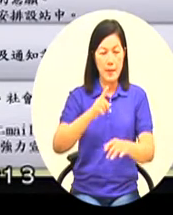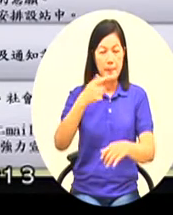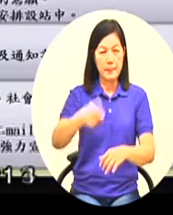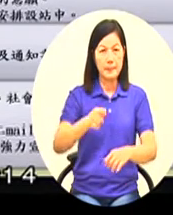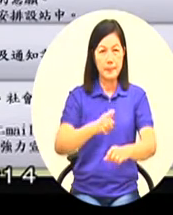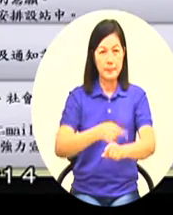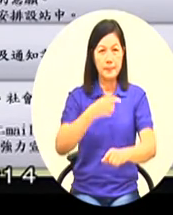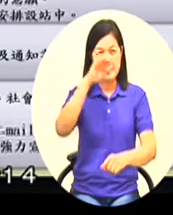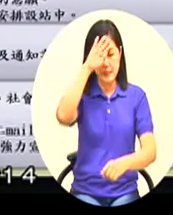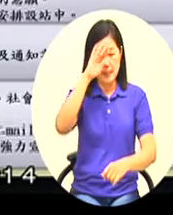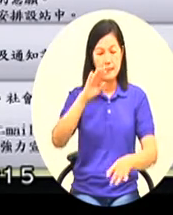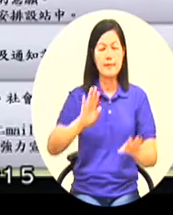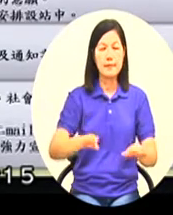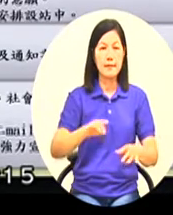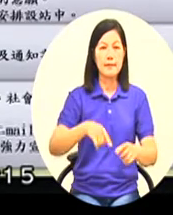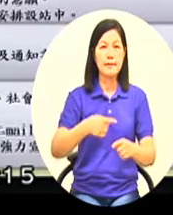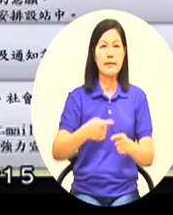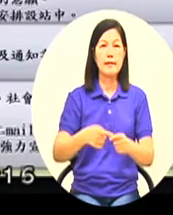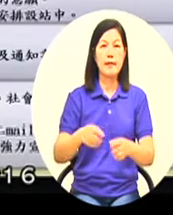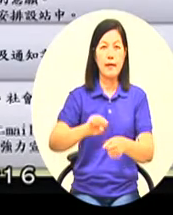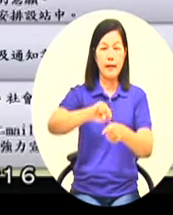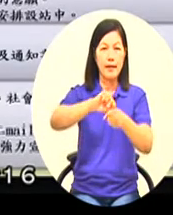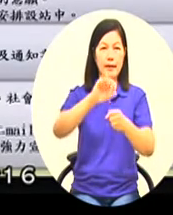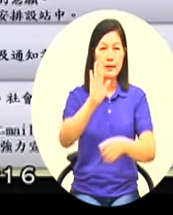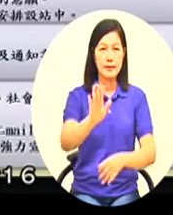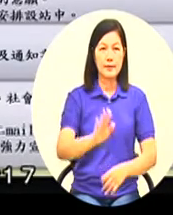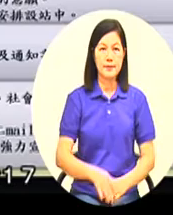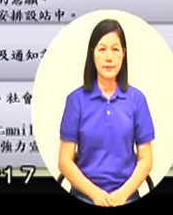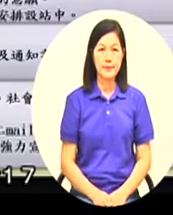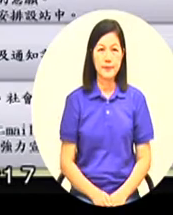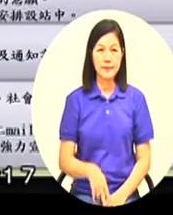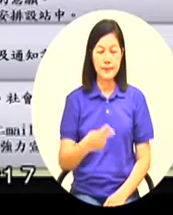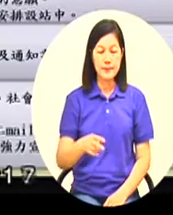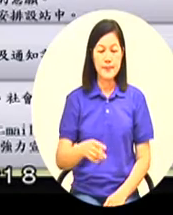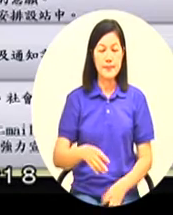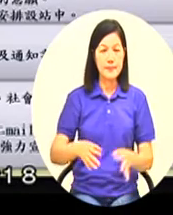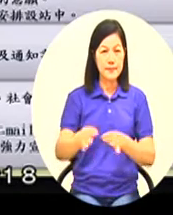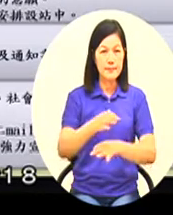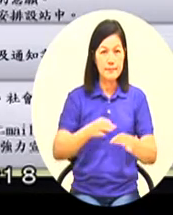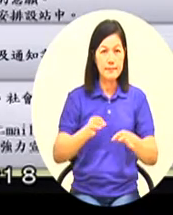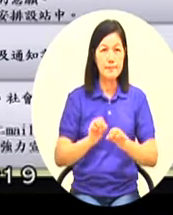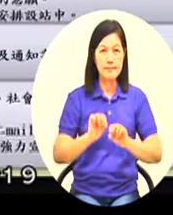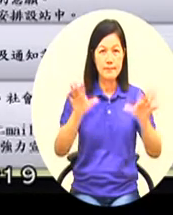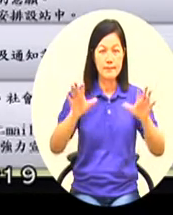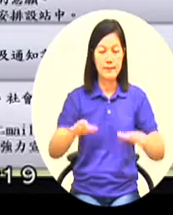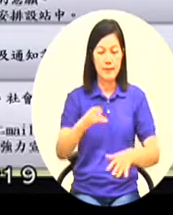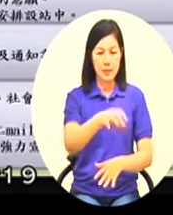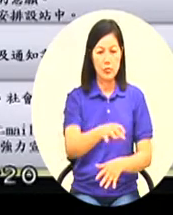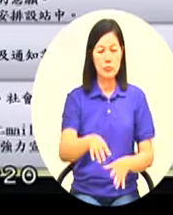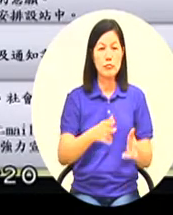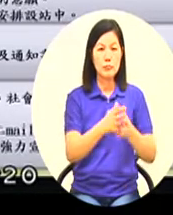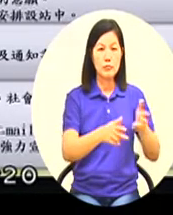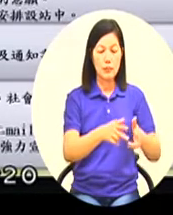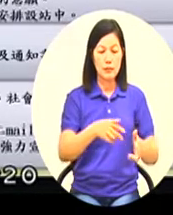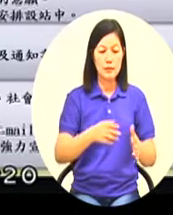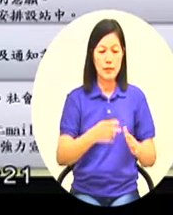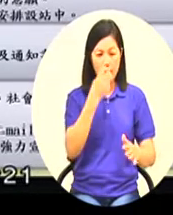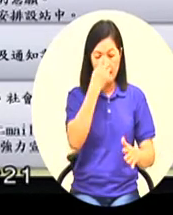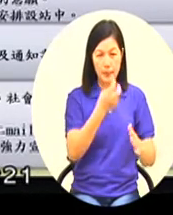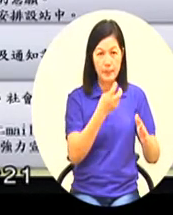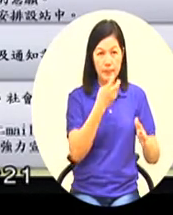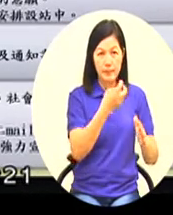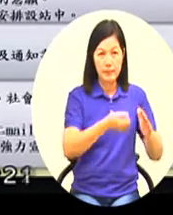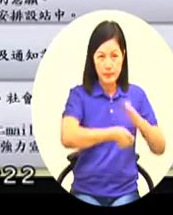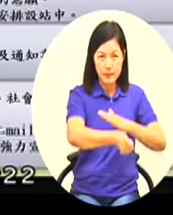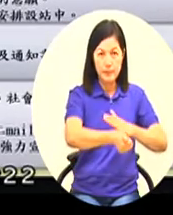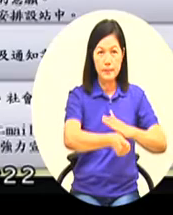新增加的，也因此，透过我们跟进发局的合作，到工厂去做我们的一些相关的